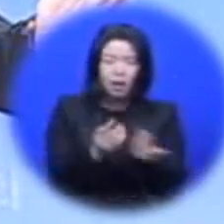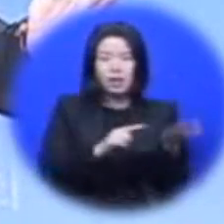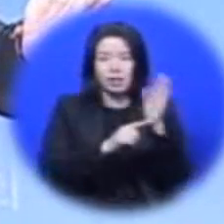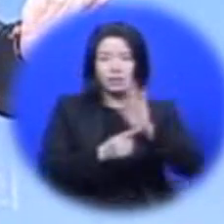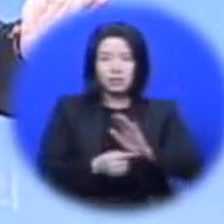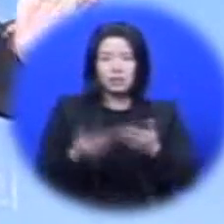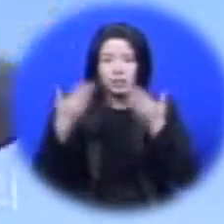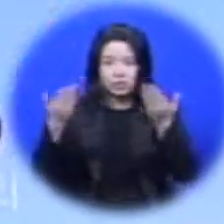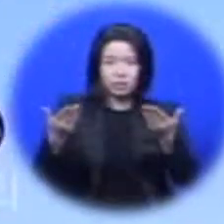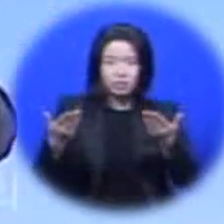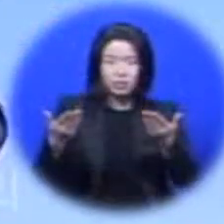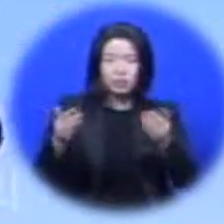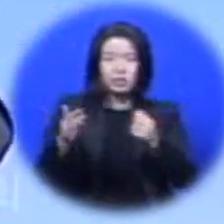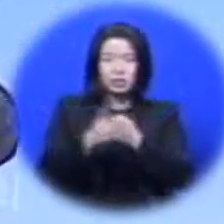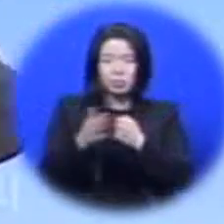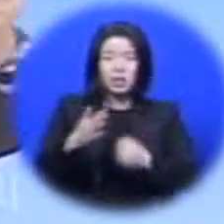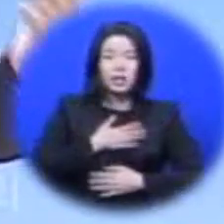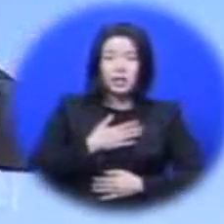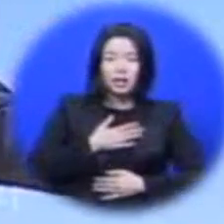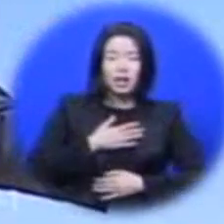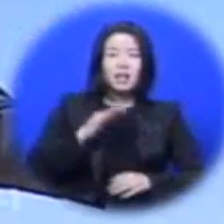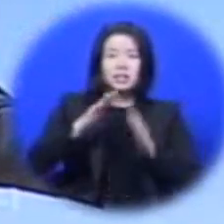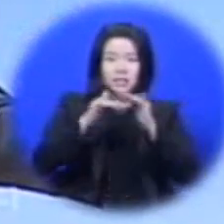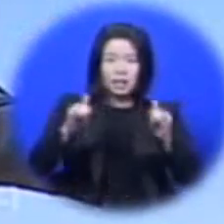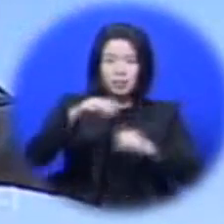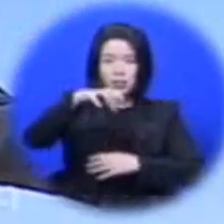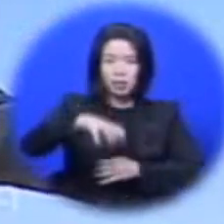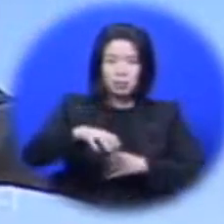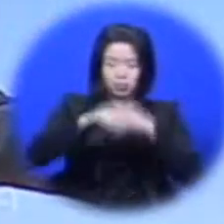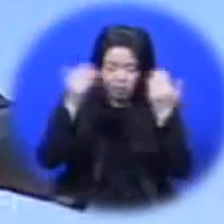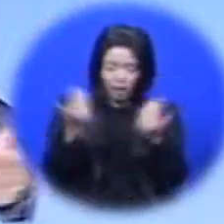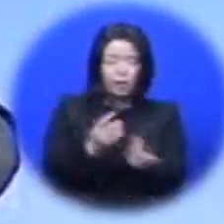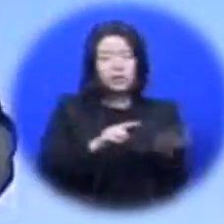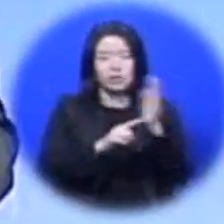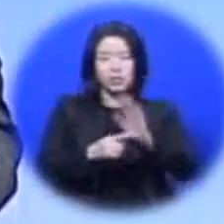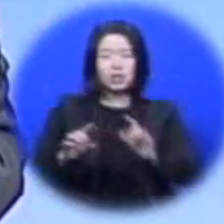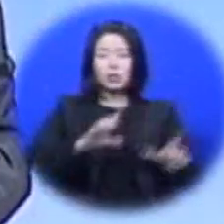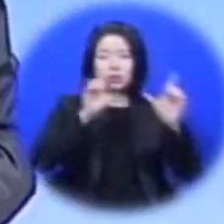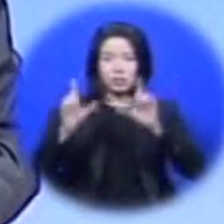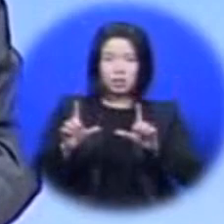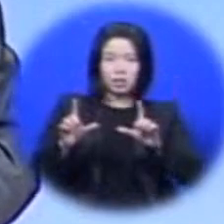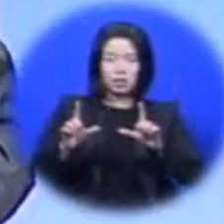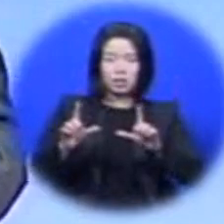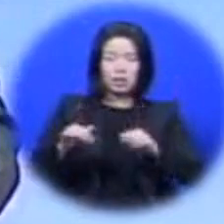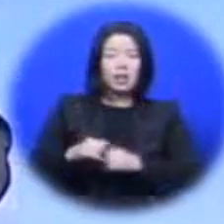드러났으니 내가 사람들에게도 다 드러내고 살아야지. 드러낼 수가 없는 것은 빨리